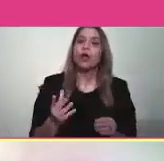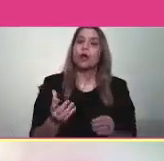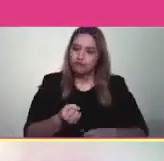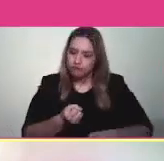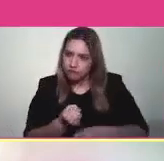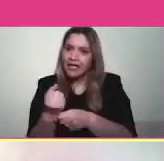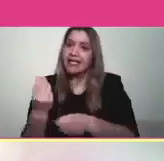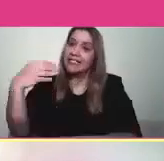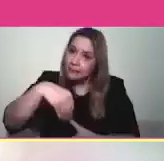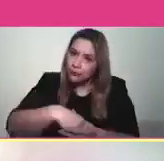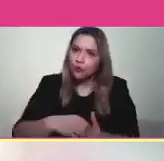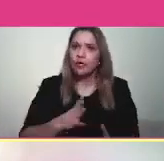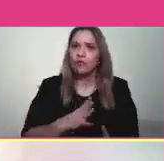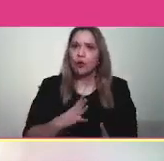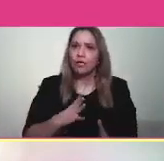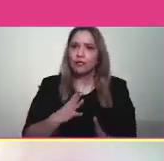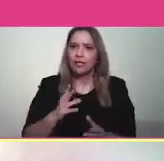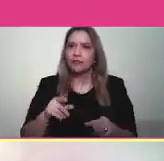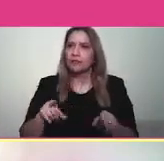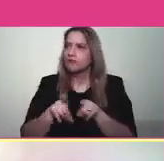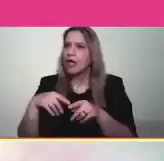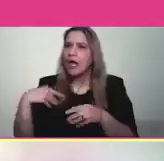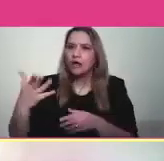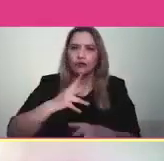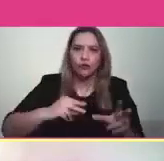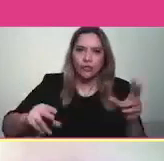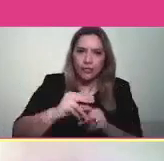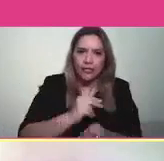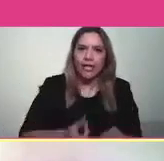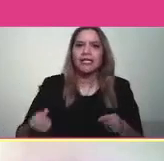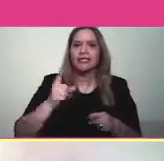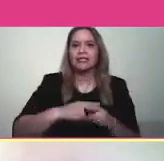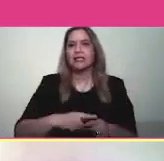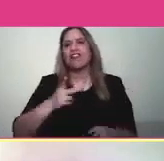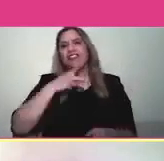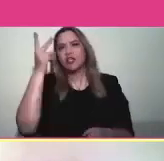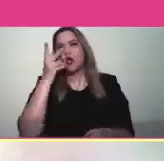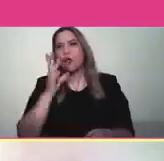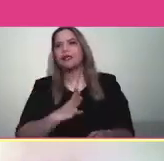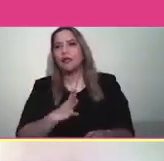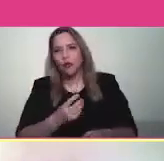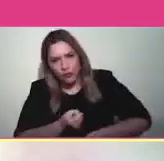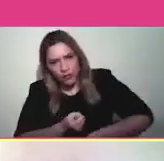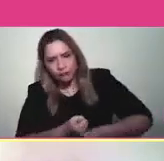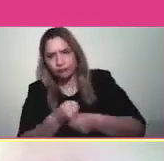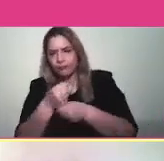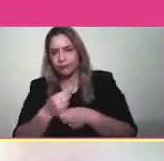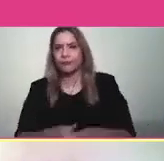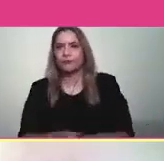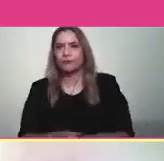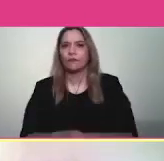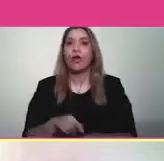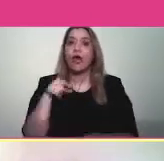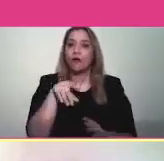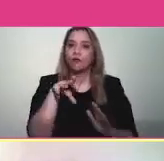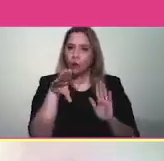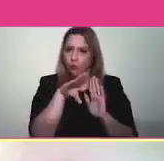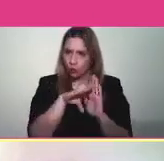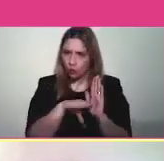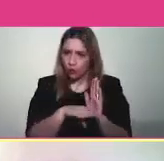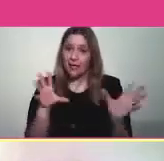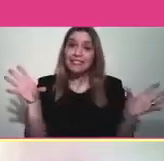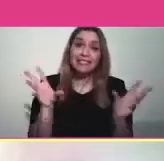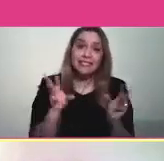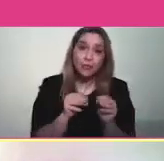κοινά, καθώς και την προάσπιση των ανθρωπίνων δικαιωμάτων. Το πρόγραμμα στο σύνολό